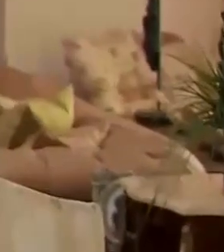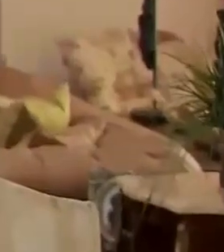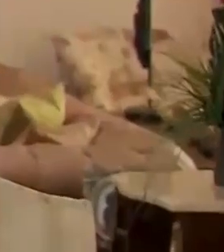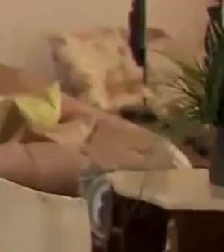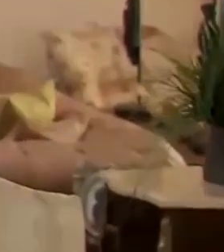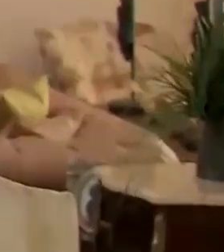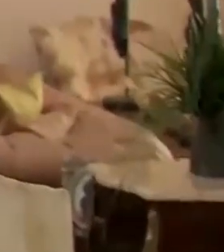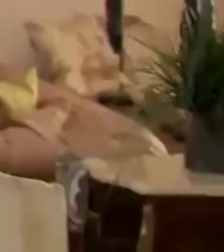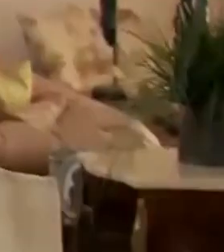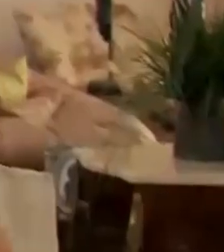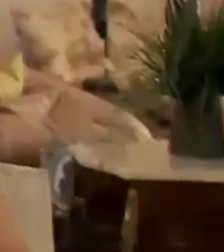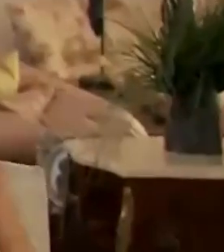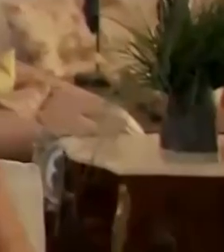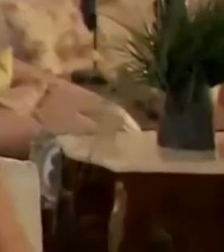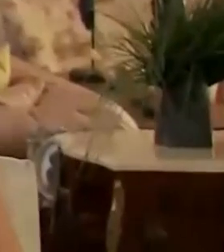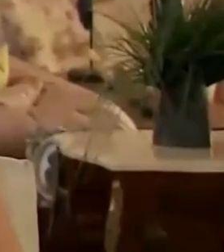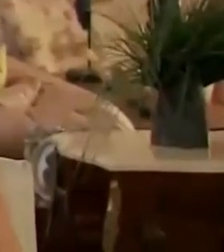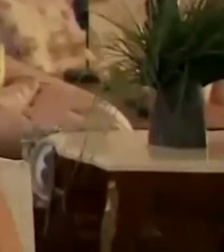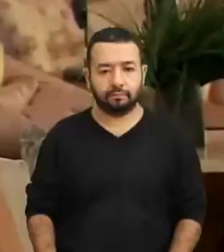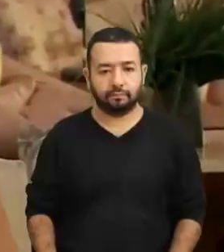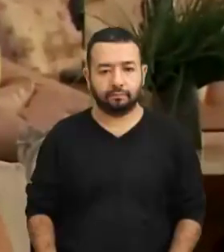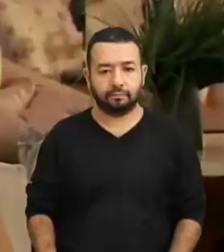Biricik sandalyeyi çekti. Tam oturuyordu ki...